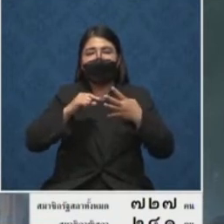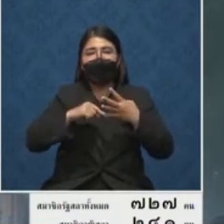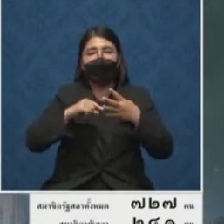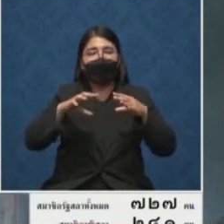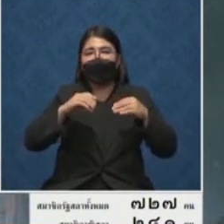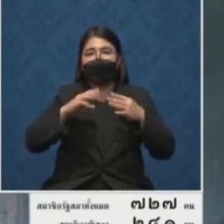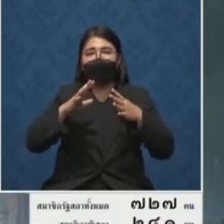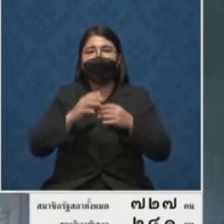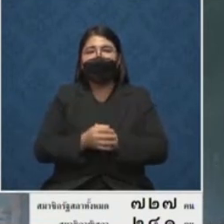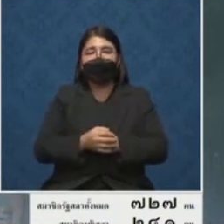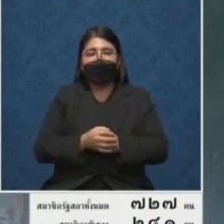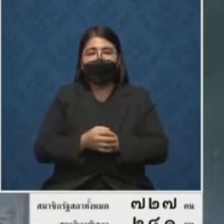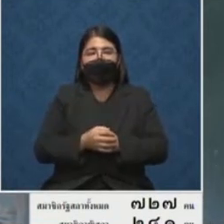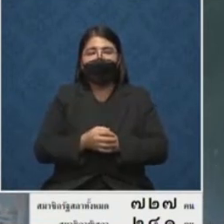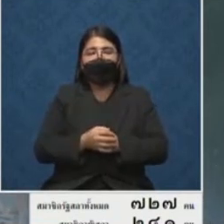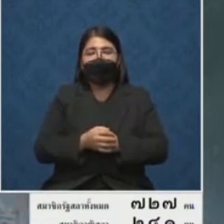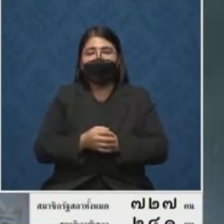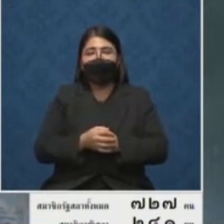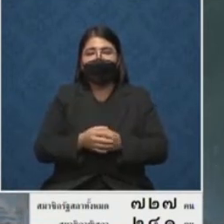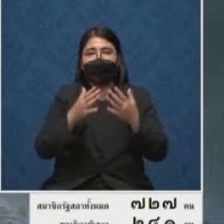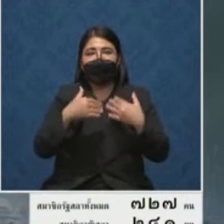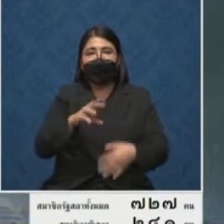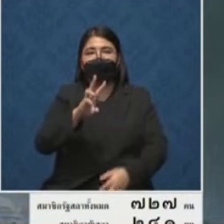ไม่รับหลักการสี่ไม่รับหลักการ